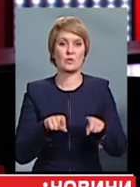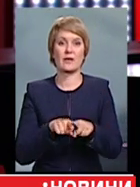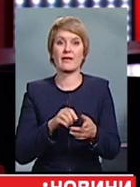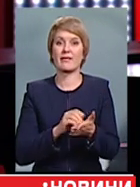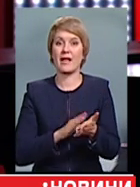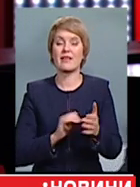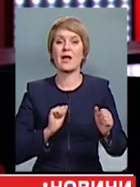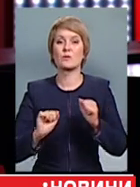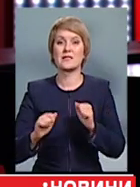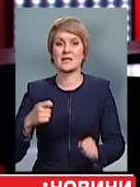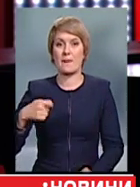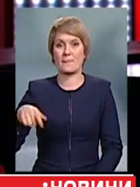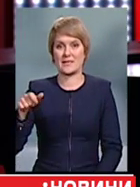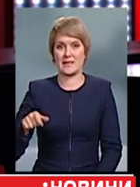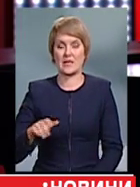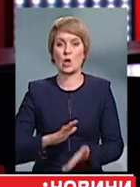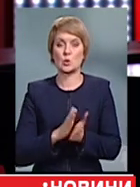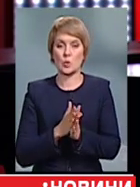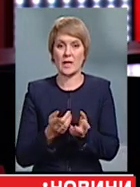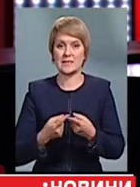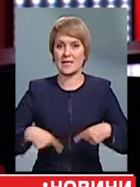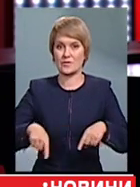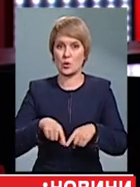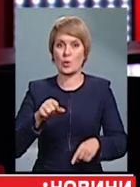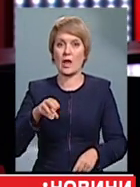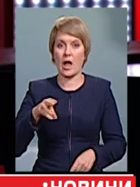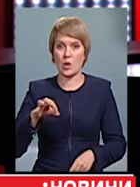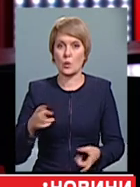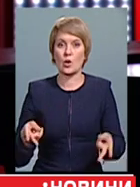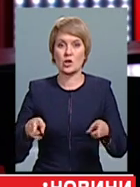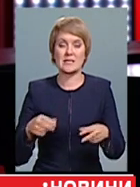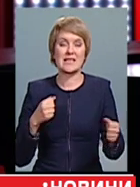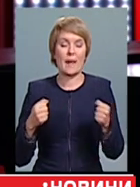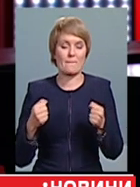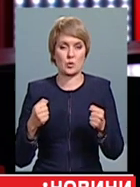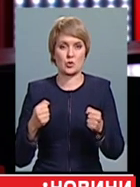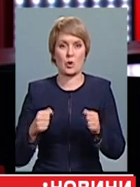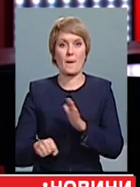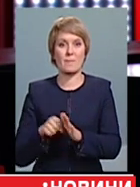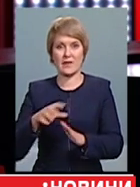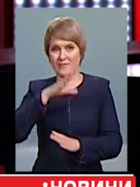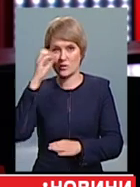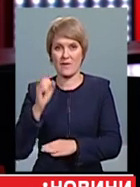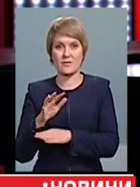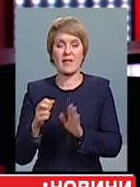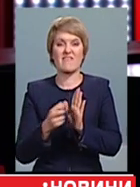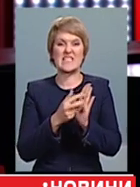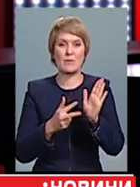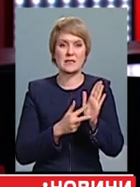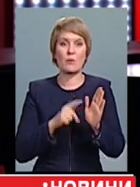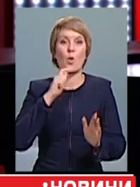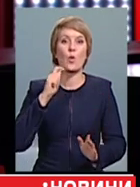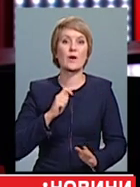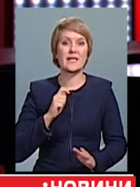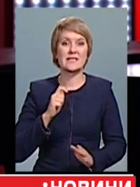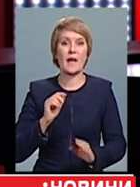президента. Ситуація в зоні АТО залишається напруженою, кажуть військові. Вночі бойовики випустили 18 снарядів по українських позиціях